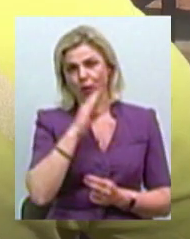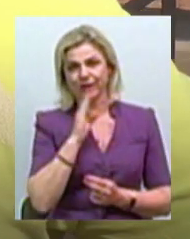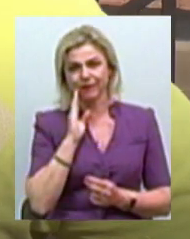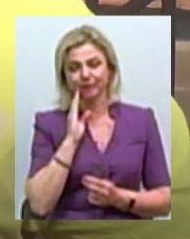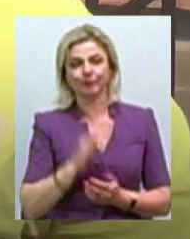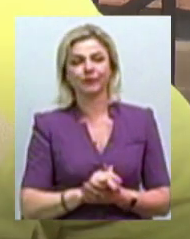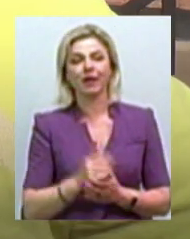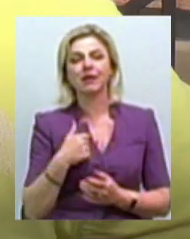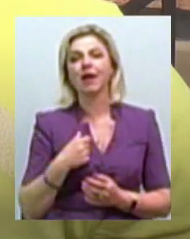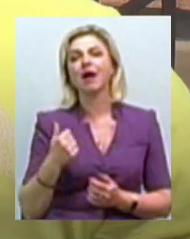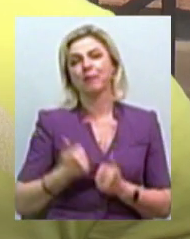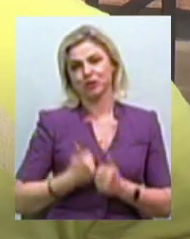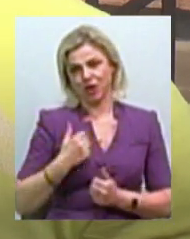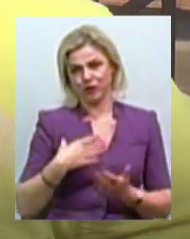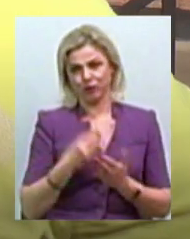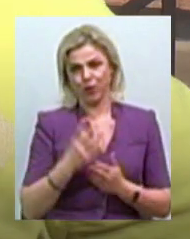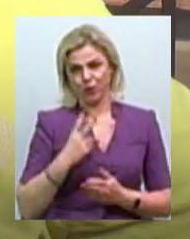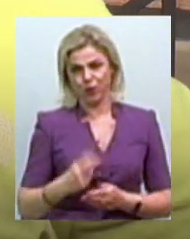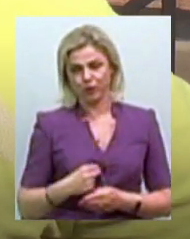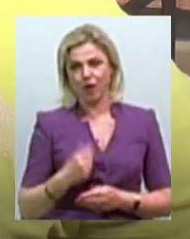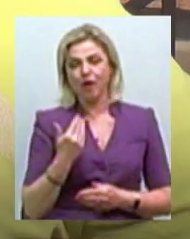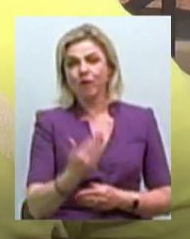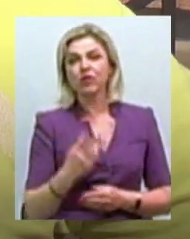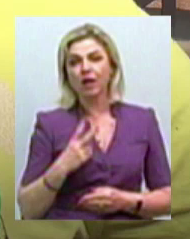що я пишаю своєю донькою. Вона завжди